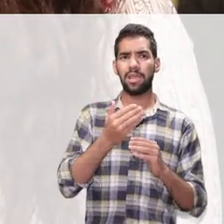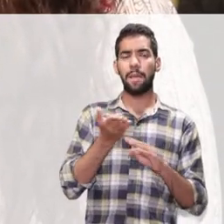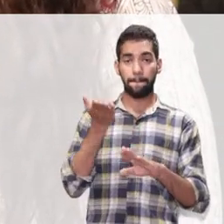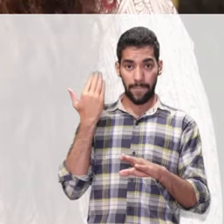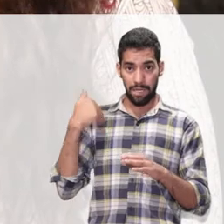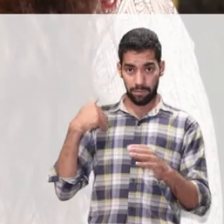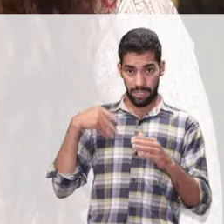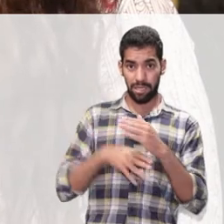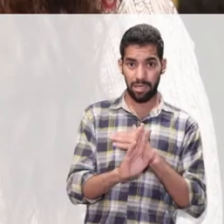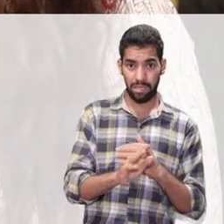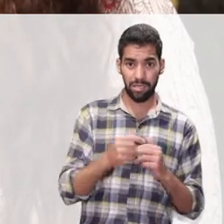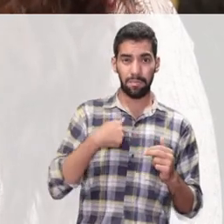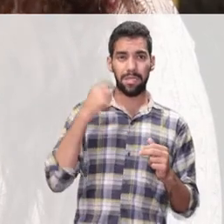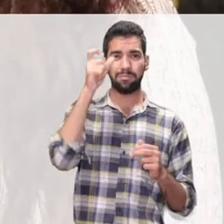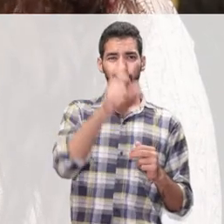डाउनलोड